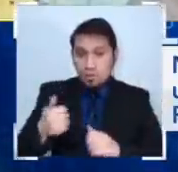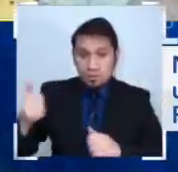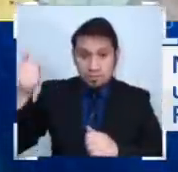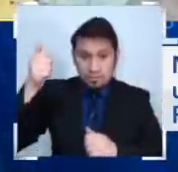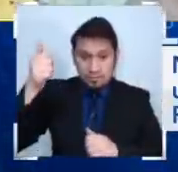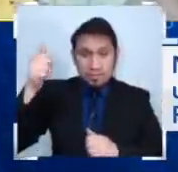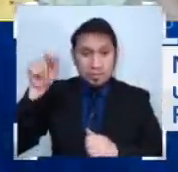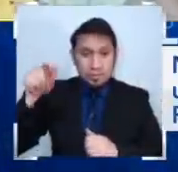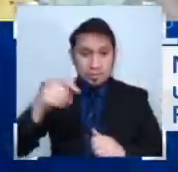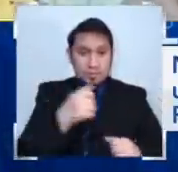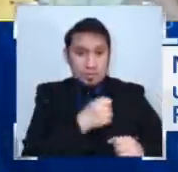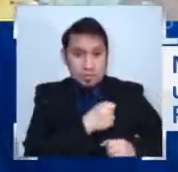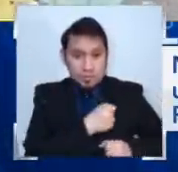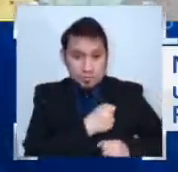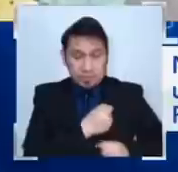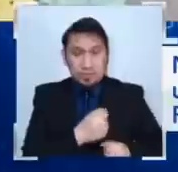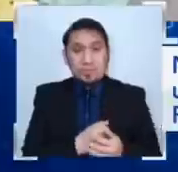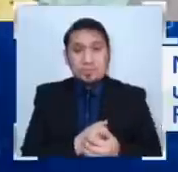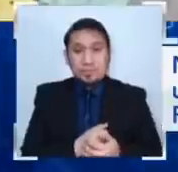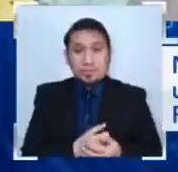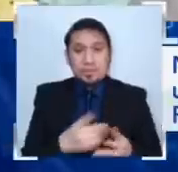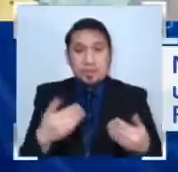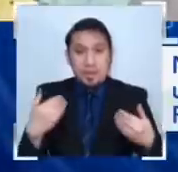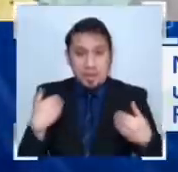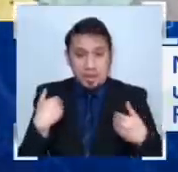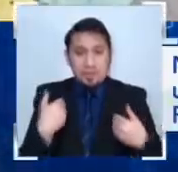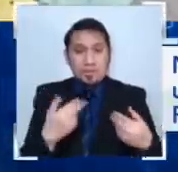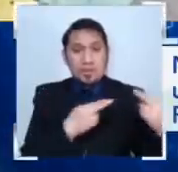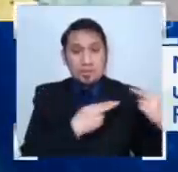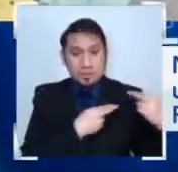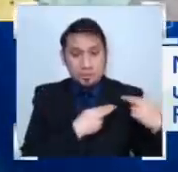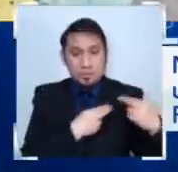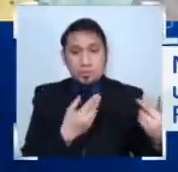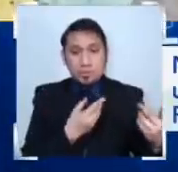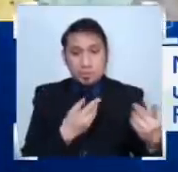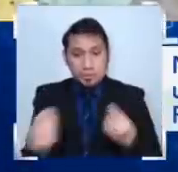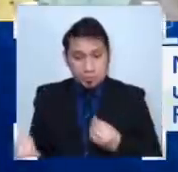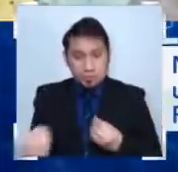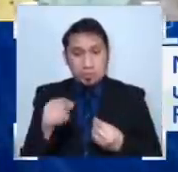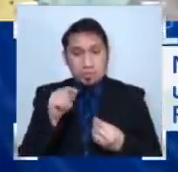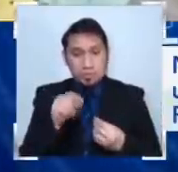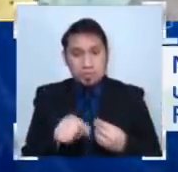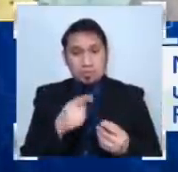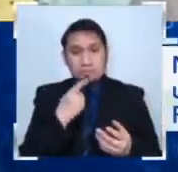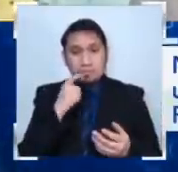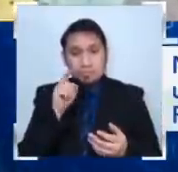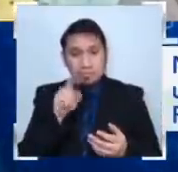Philippines, has a constitutional duty to implement this provision, which mandates the